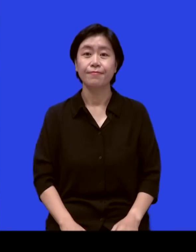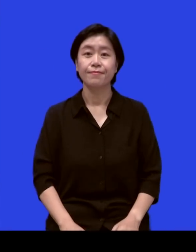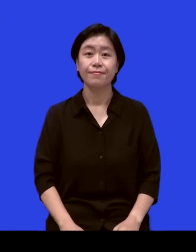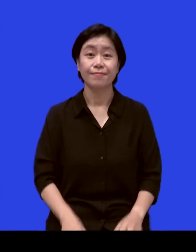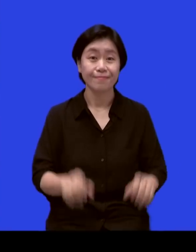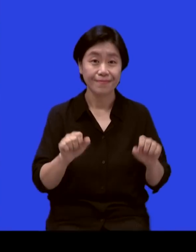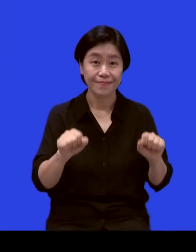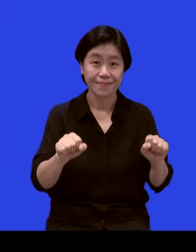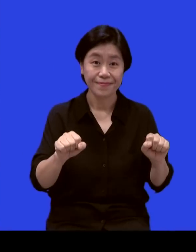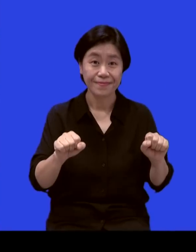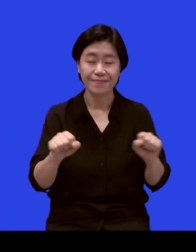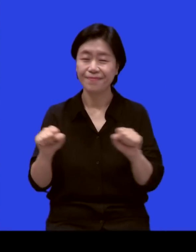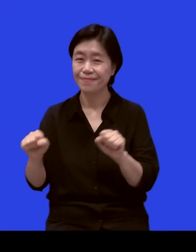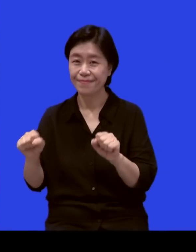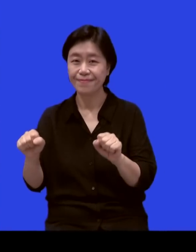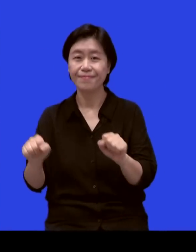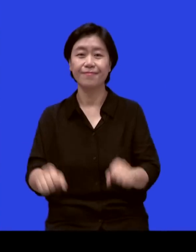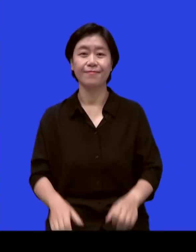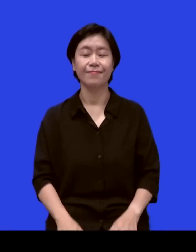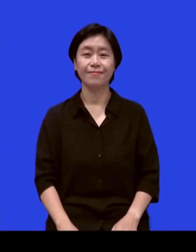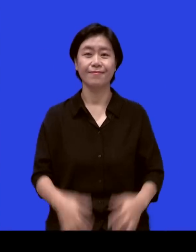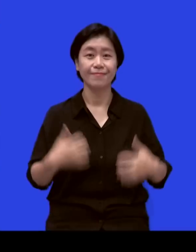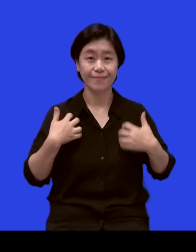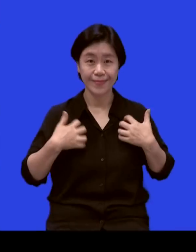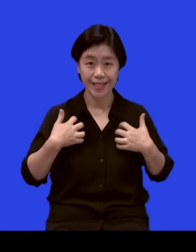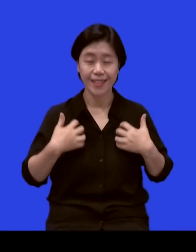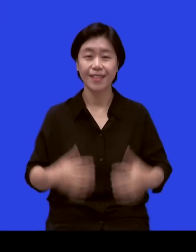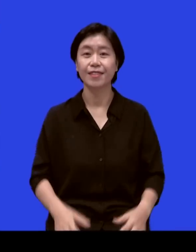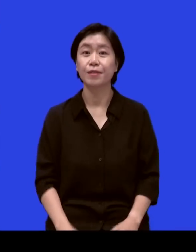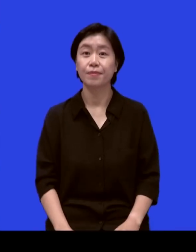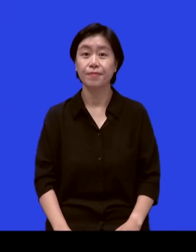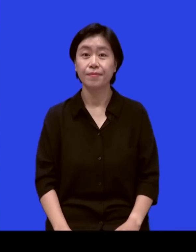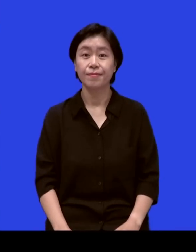네, 안녕하세요. 안녕하세요. 네, 반갑습니다. 반갑습니다.